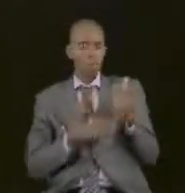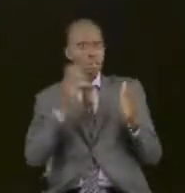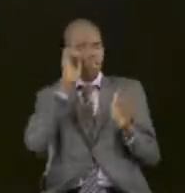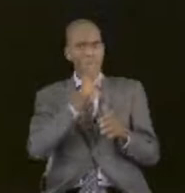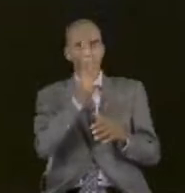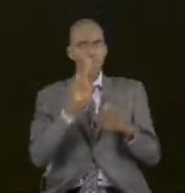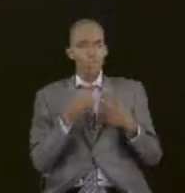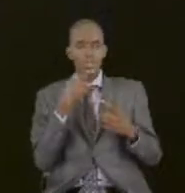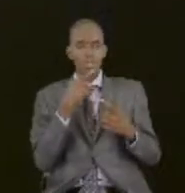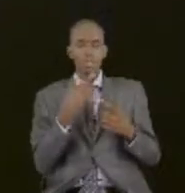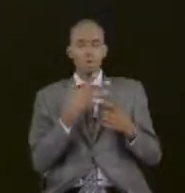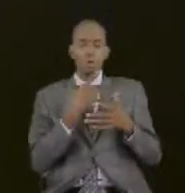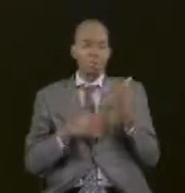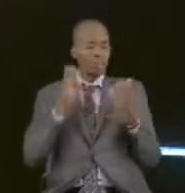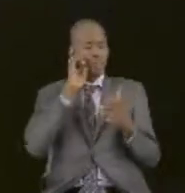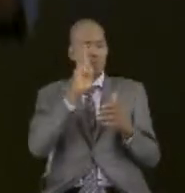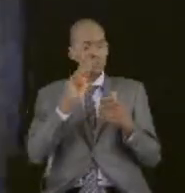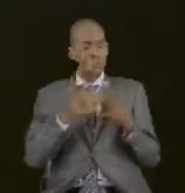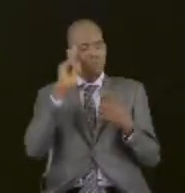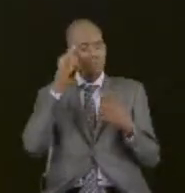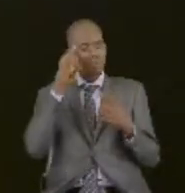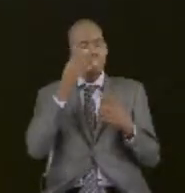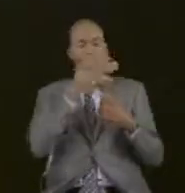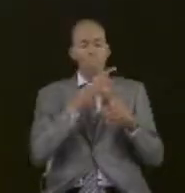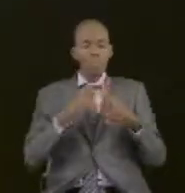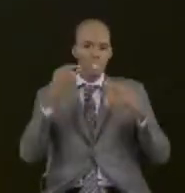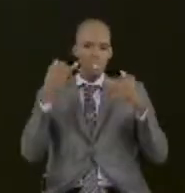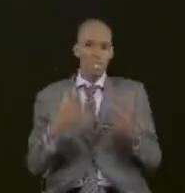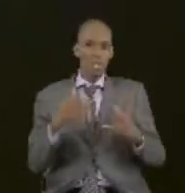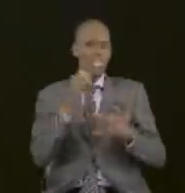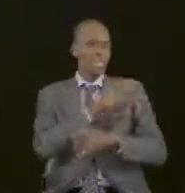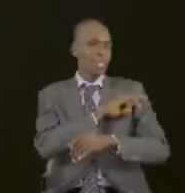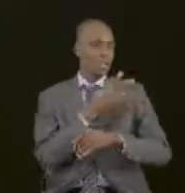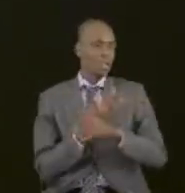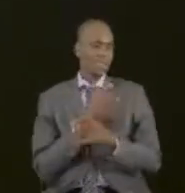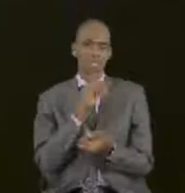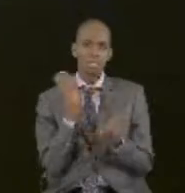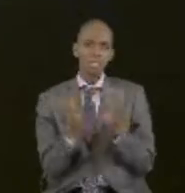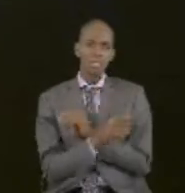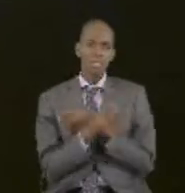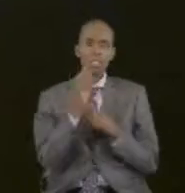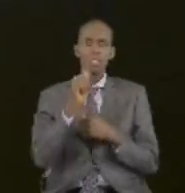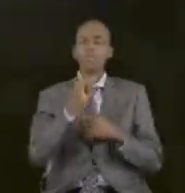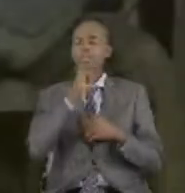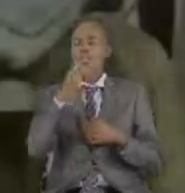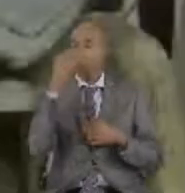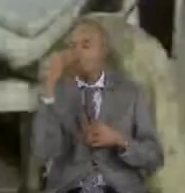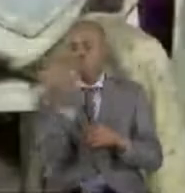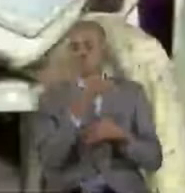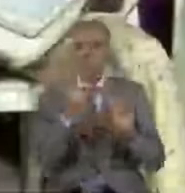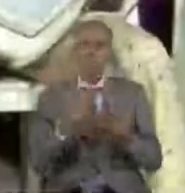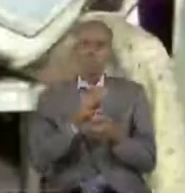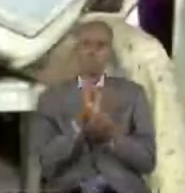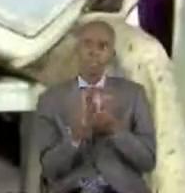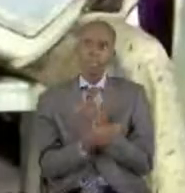opposés à ce qu'il était à ce que faisait maintenant un puissant changement un changement qu une